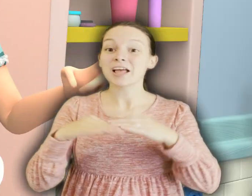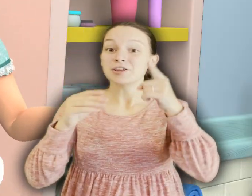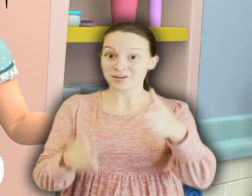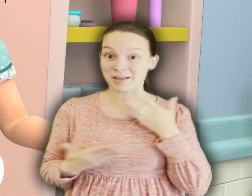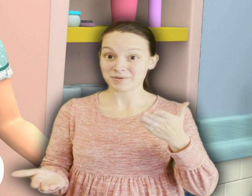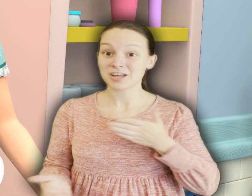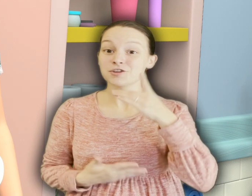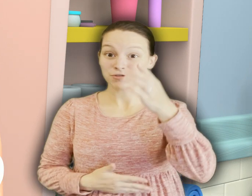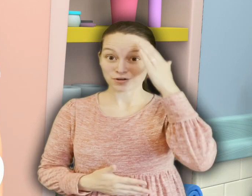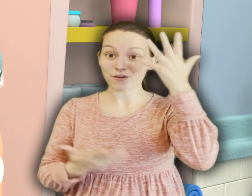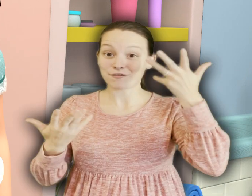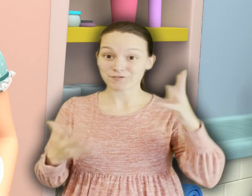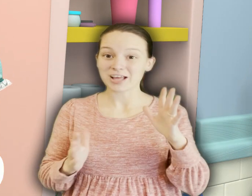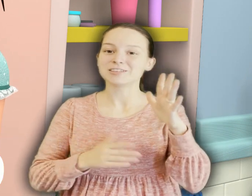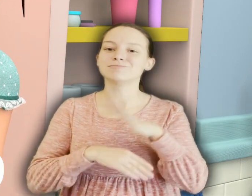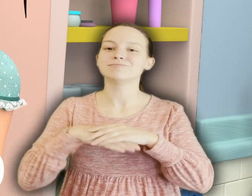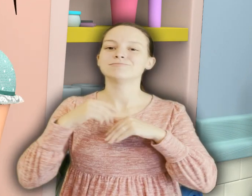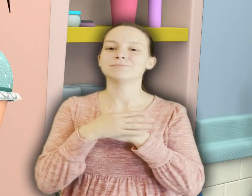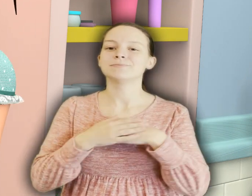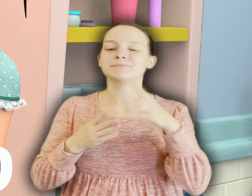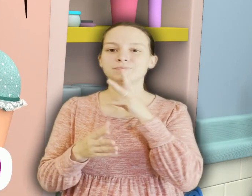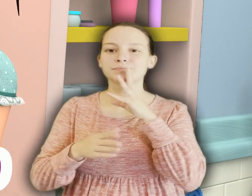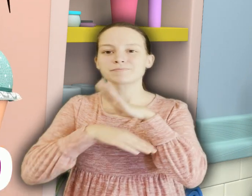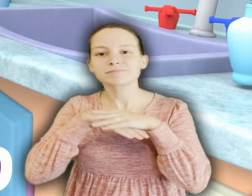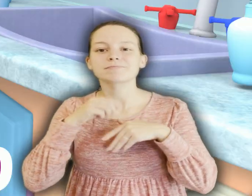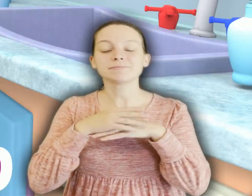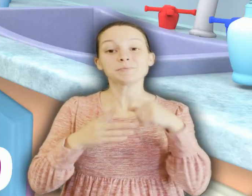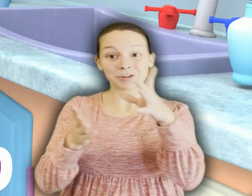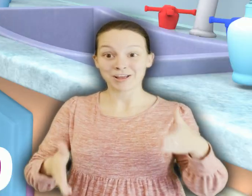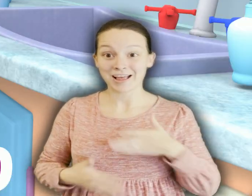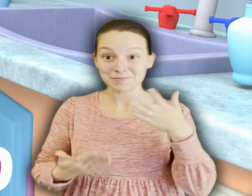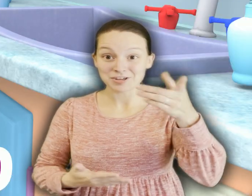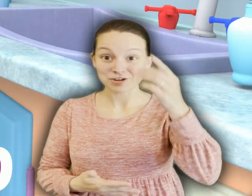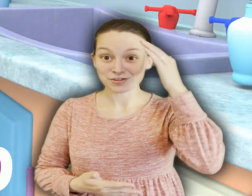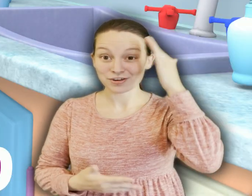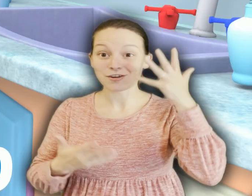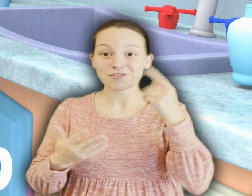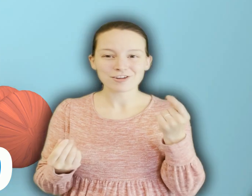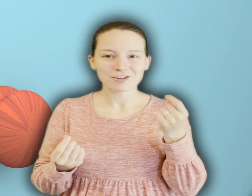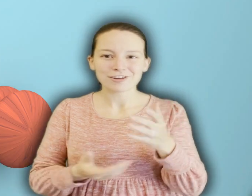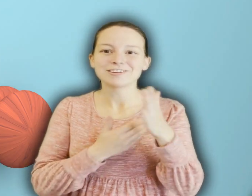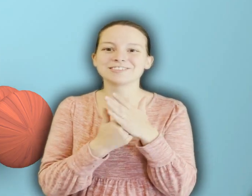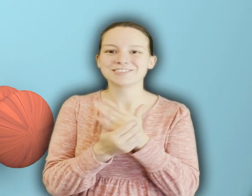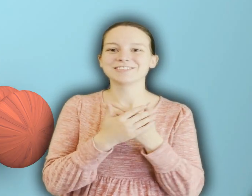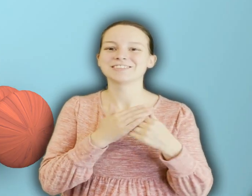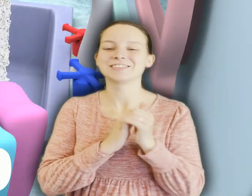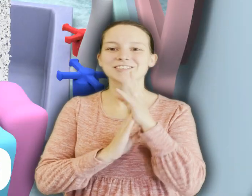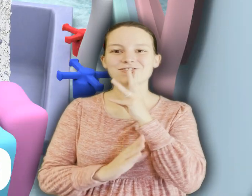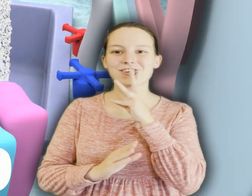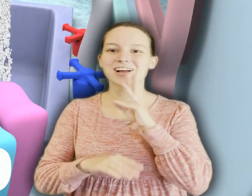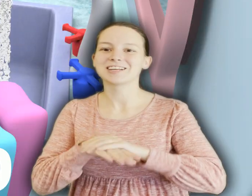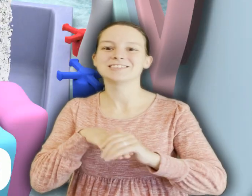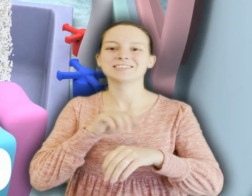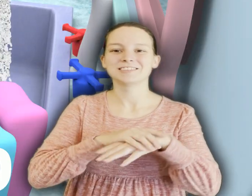たかったら手をこすろう。食べたかったら手をこすろう。食べ